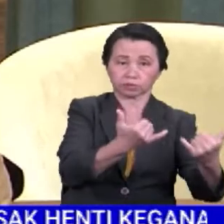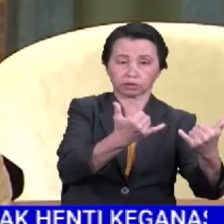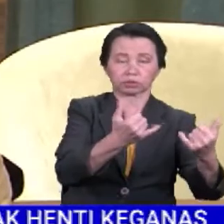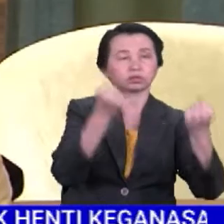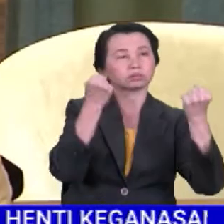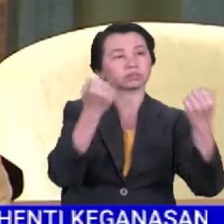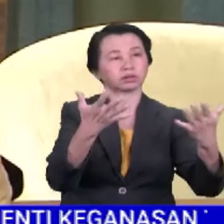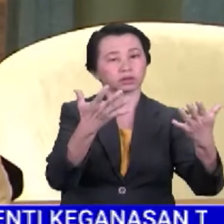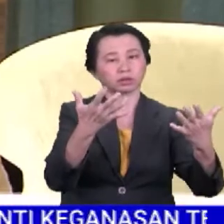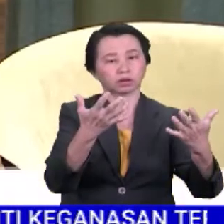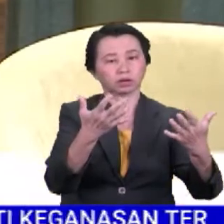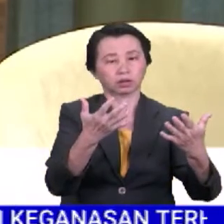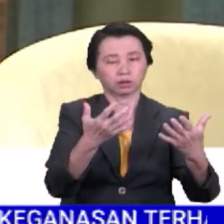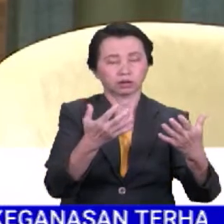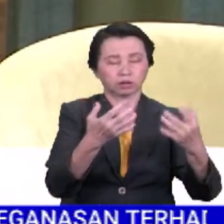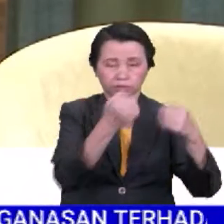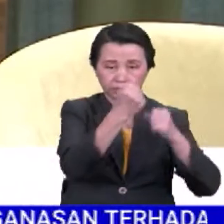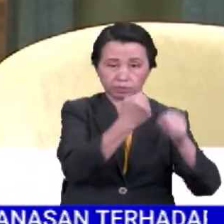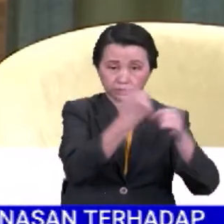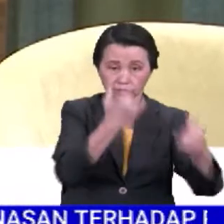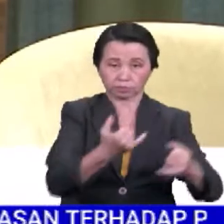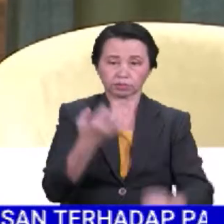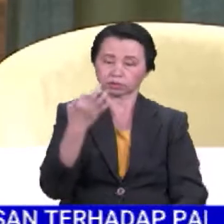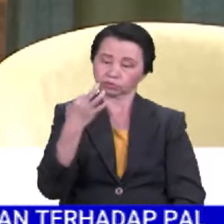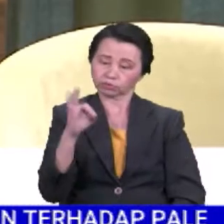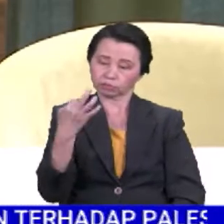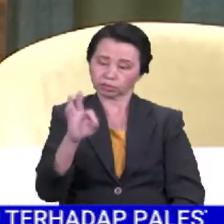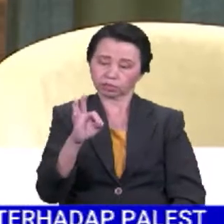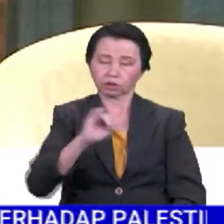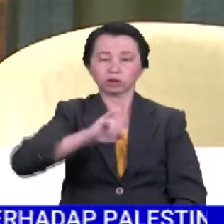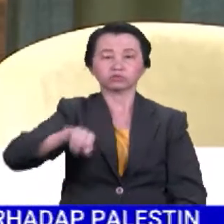sebanyak sejumlah 19 juta sebenarnya